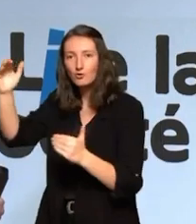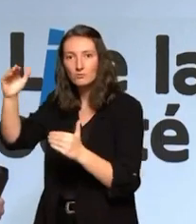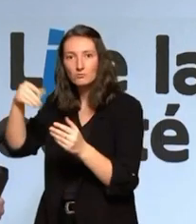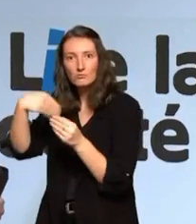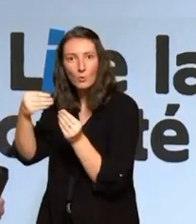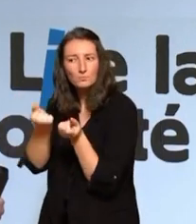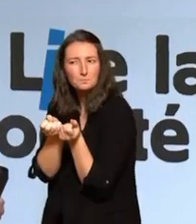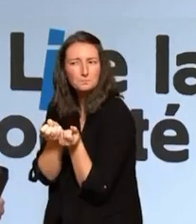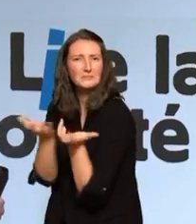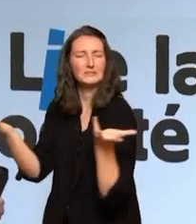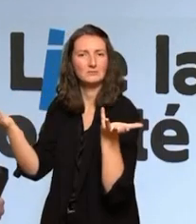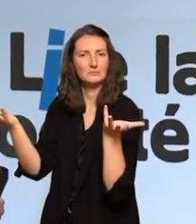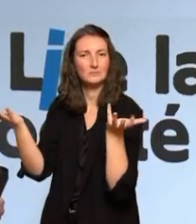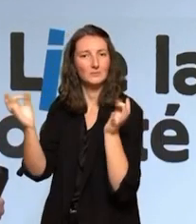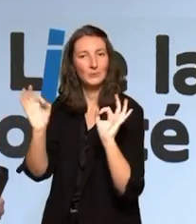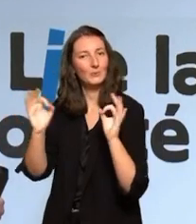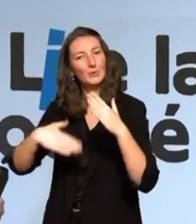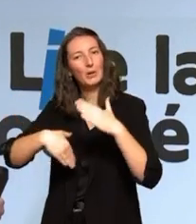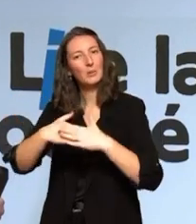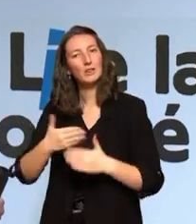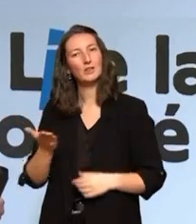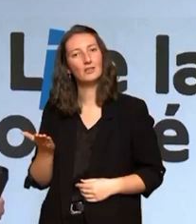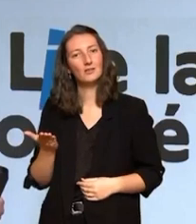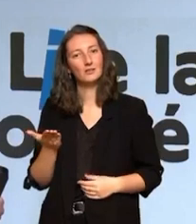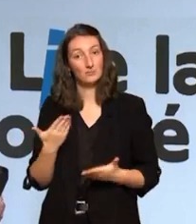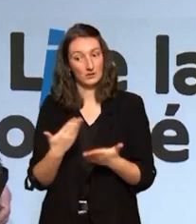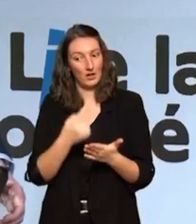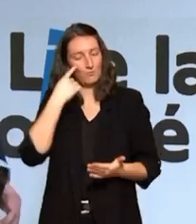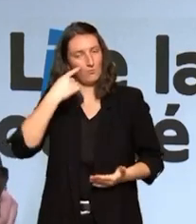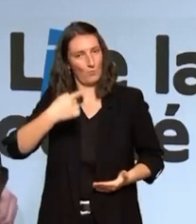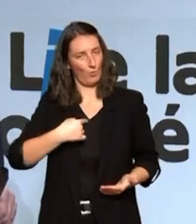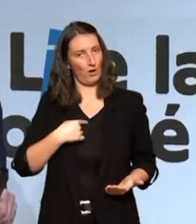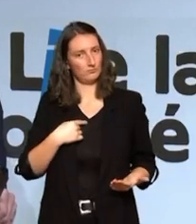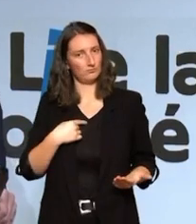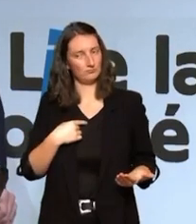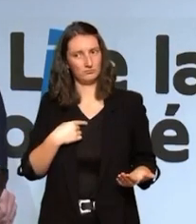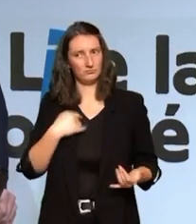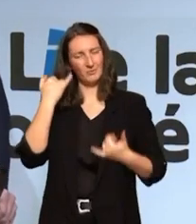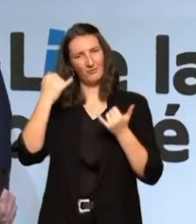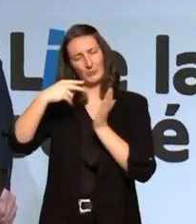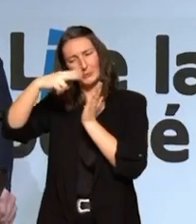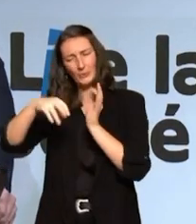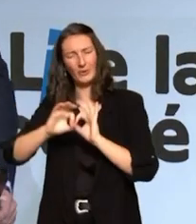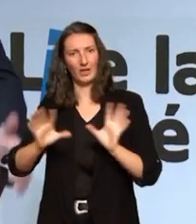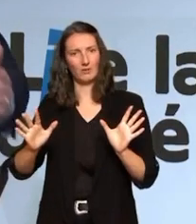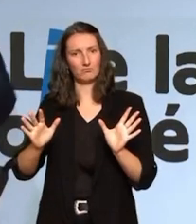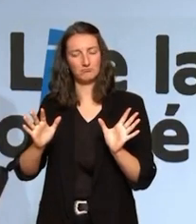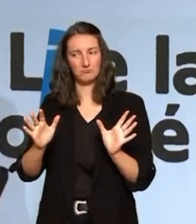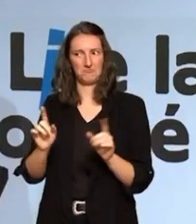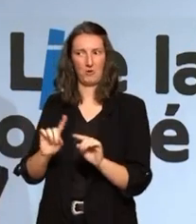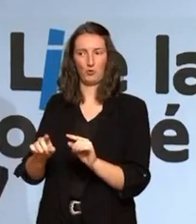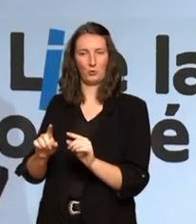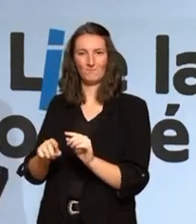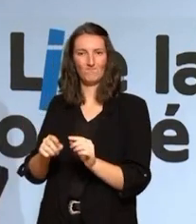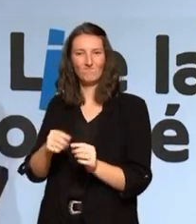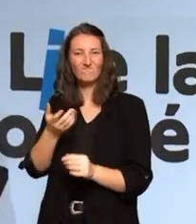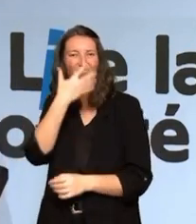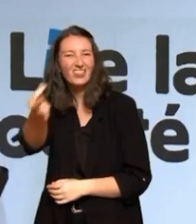moi peut-être la seule manière d'avoir accès à des mondes qui sinon nous resteraient toujours secrets. Si vous voulez savoir ce que c'est